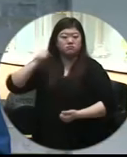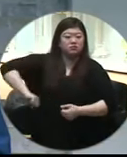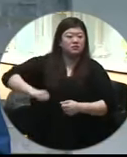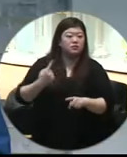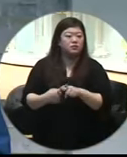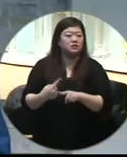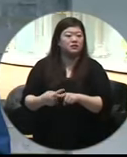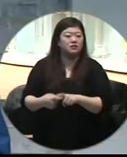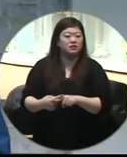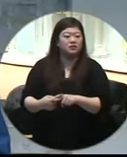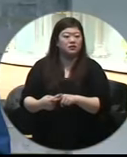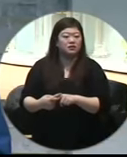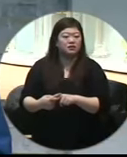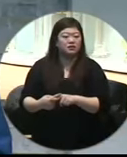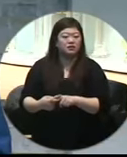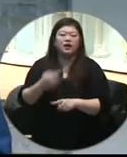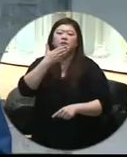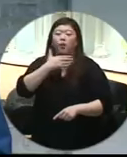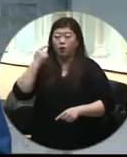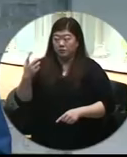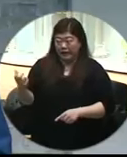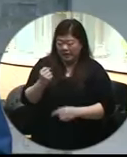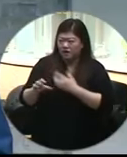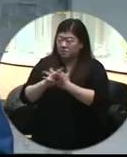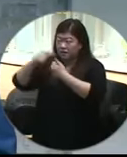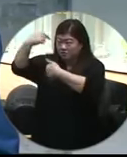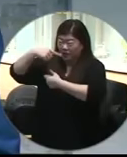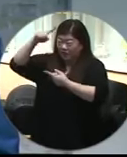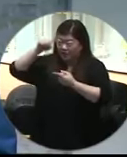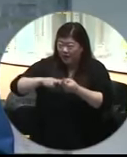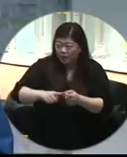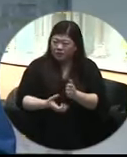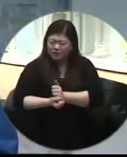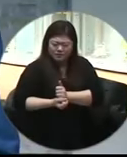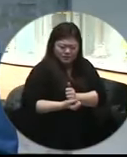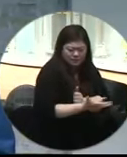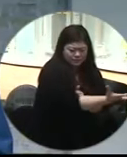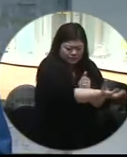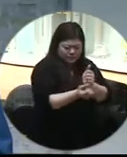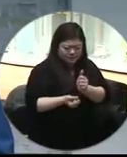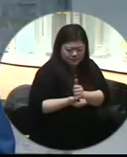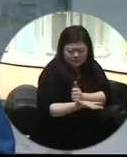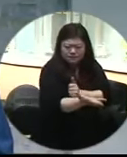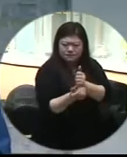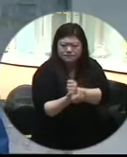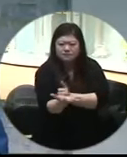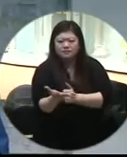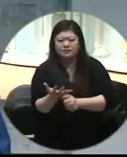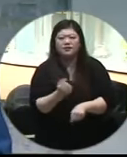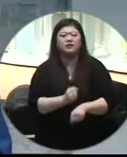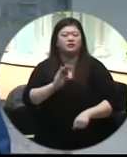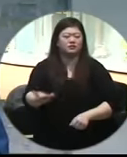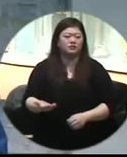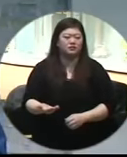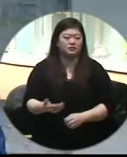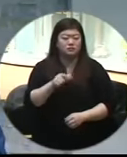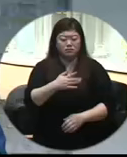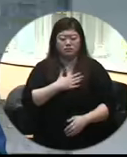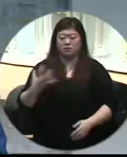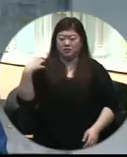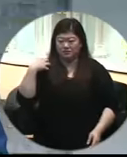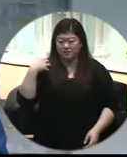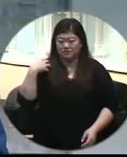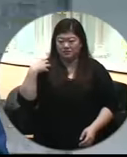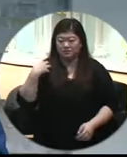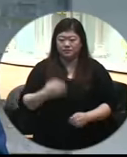삶이에요. 여러분 그렇게 사시기 바랍니다. 계속해서 여러분이 영적으로 계속 확산시켜 나가야 돼요. 성장해 나가야